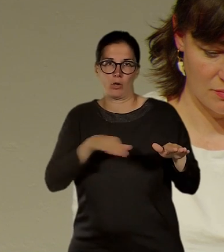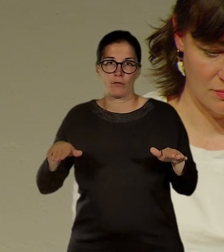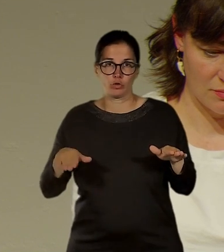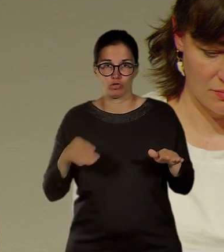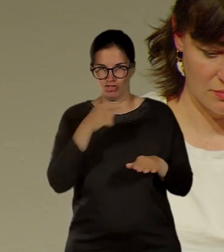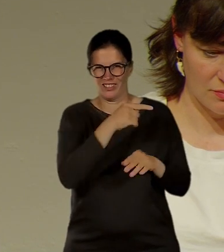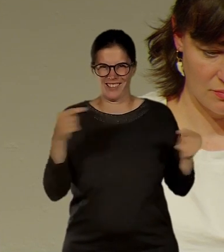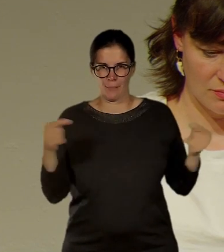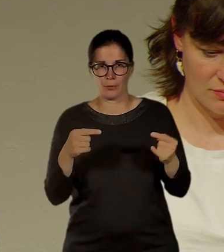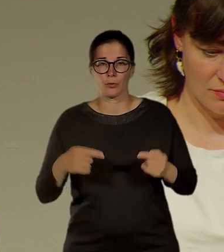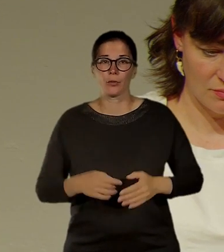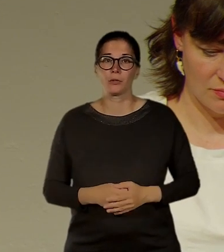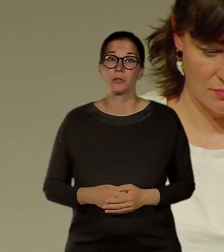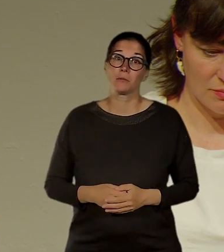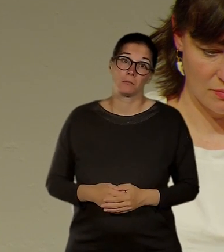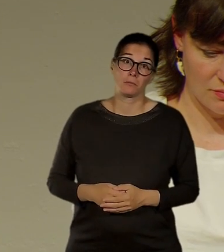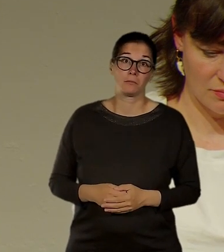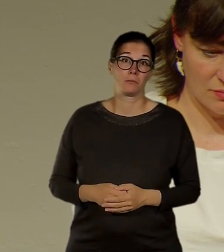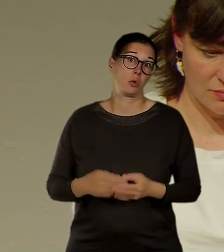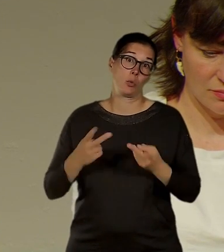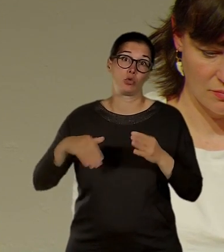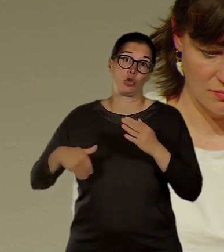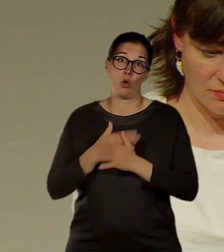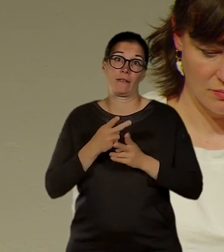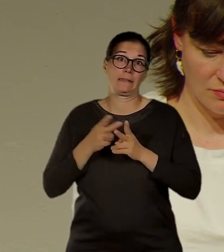a může to být prostě nová cesta